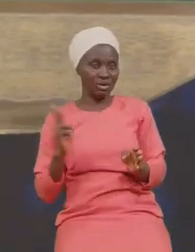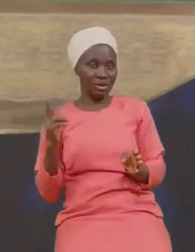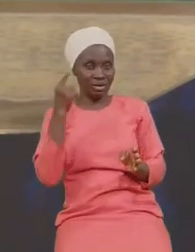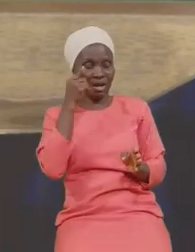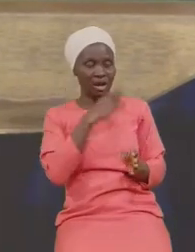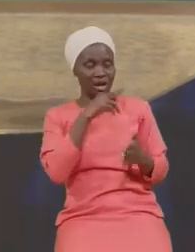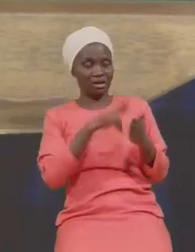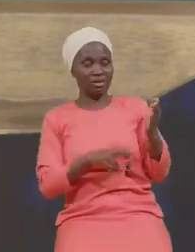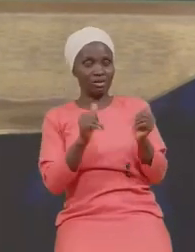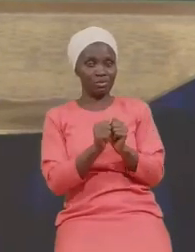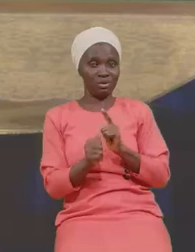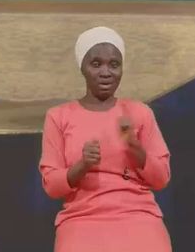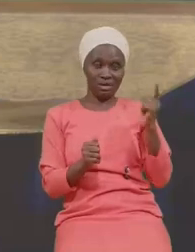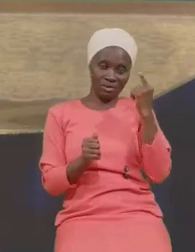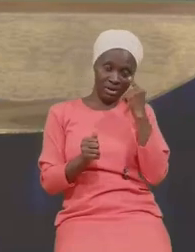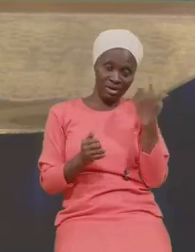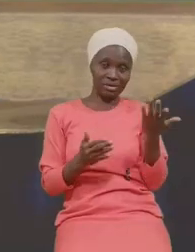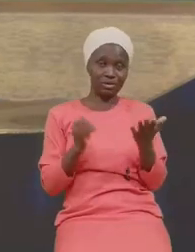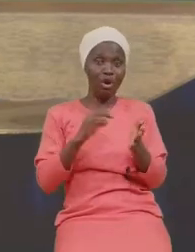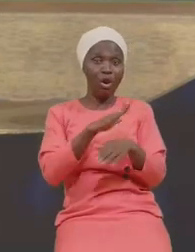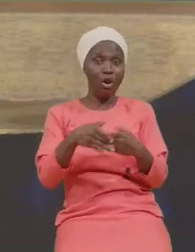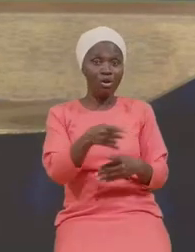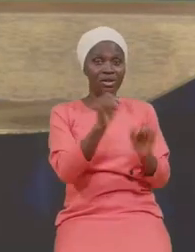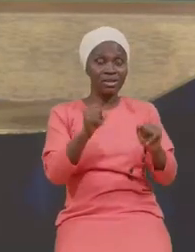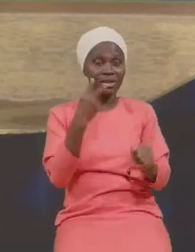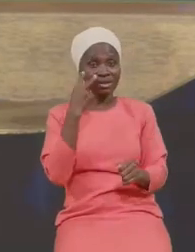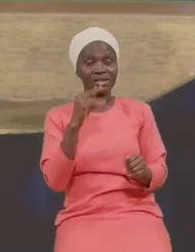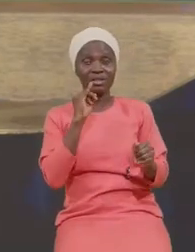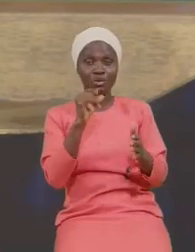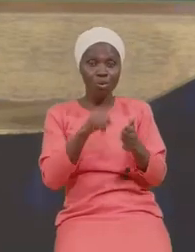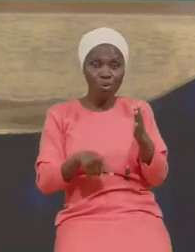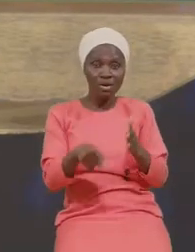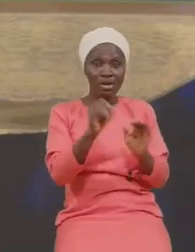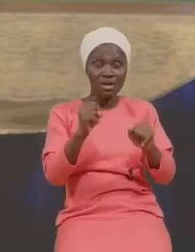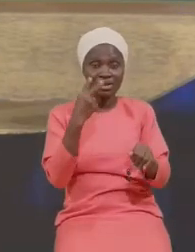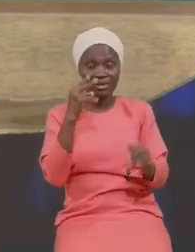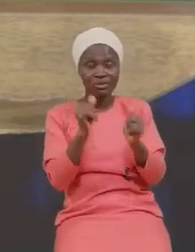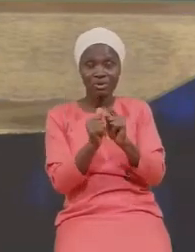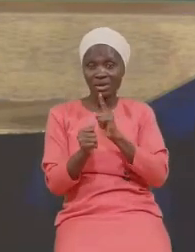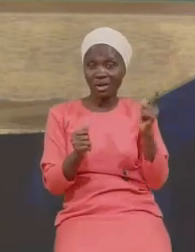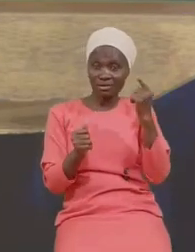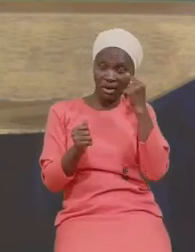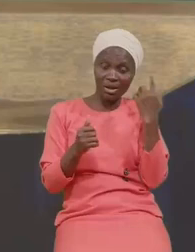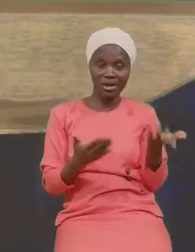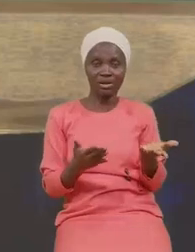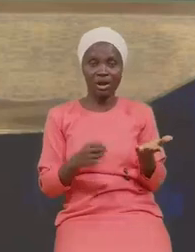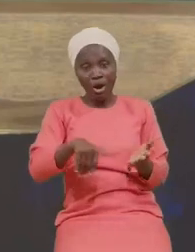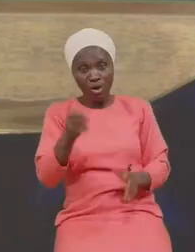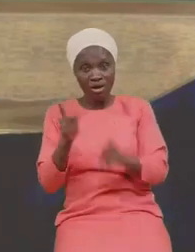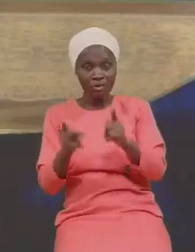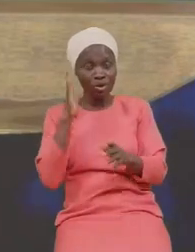un œil et il les avait élisent avec l'autre œil pour de pain il ferme